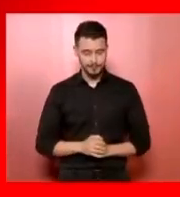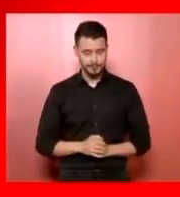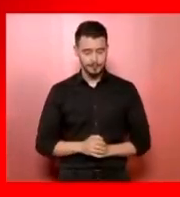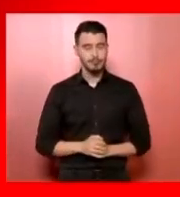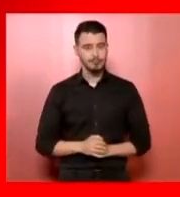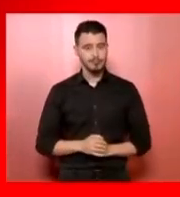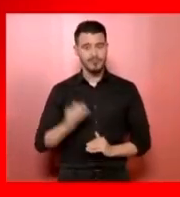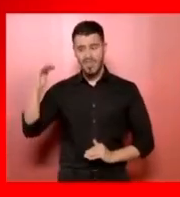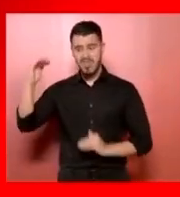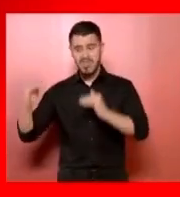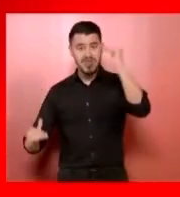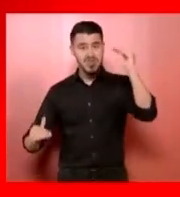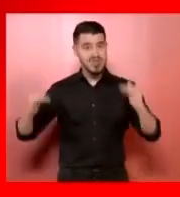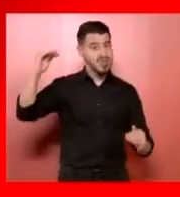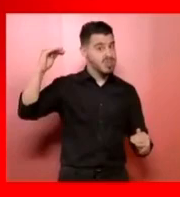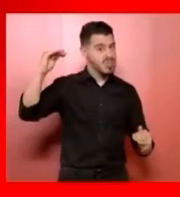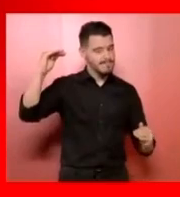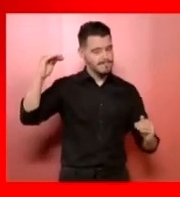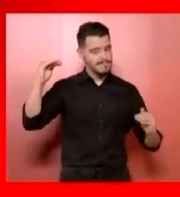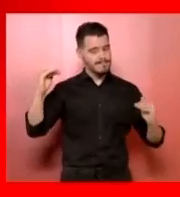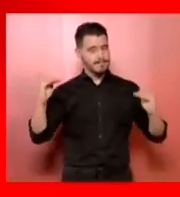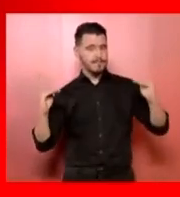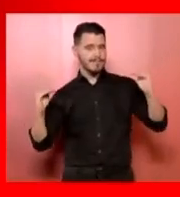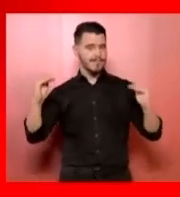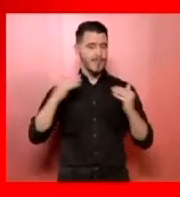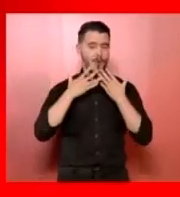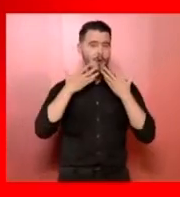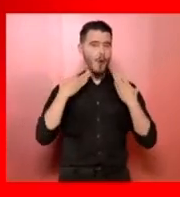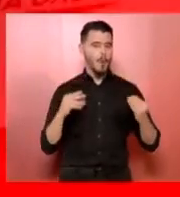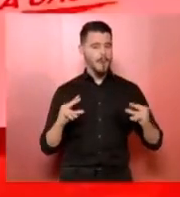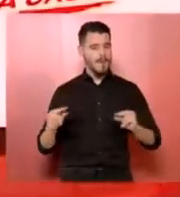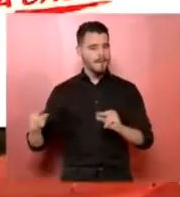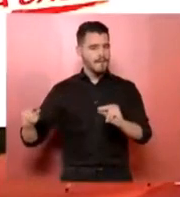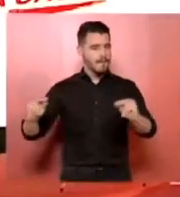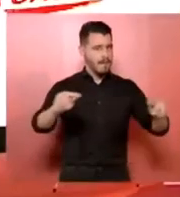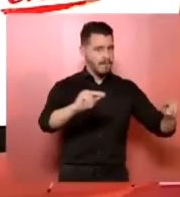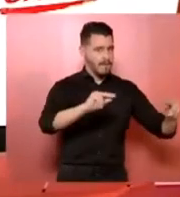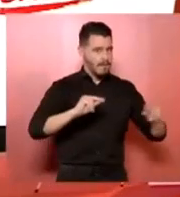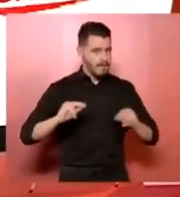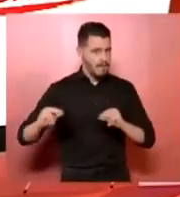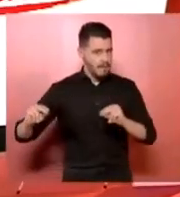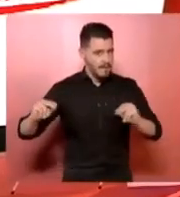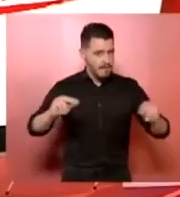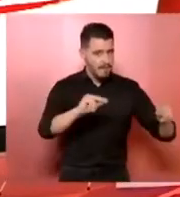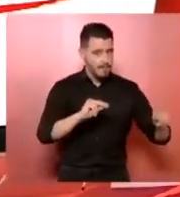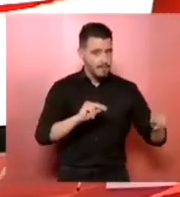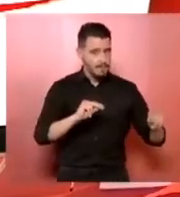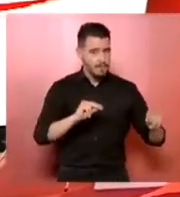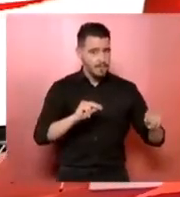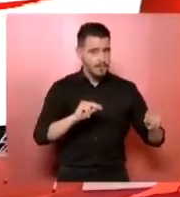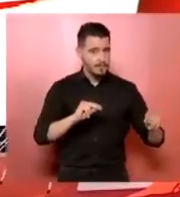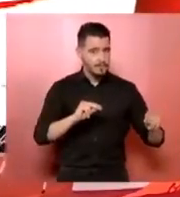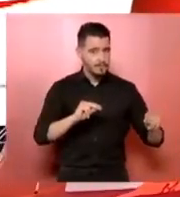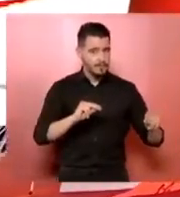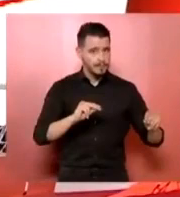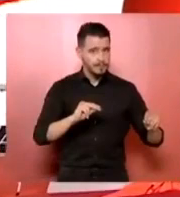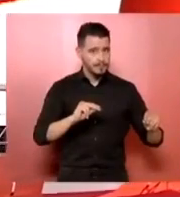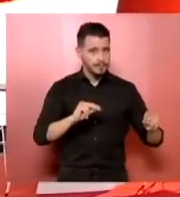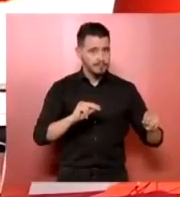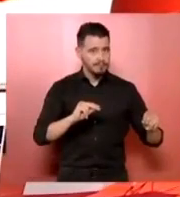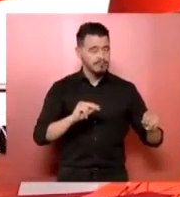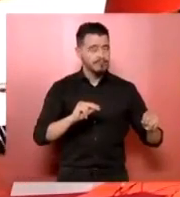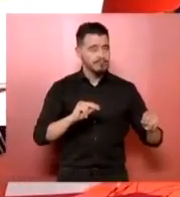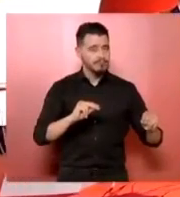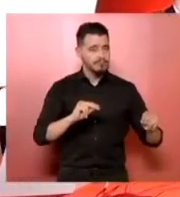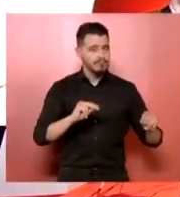τις ανισότητες, μειώνοντας τη παιδική φτώχεια και έχοντας